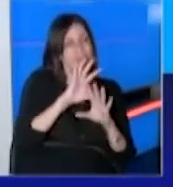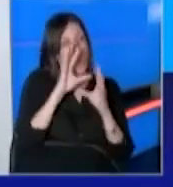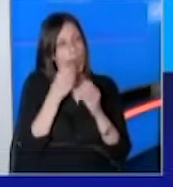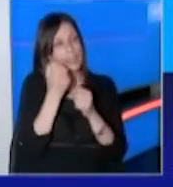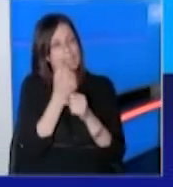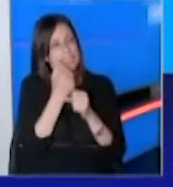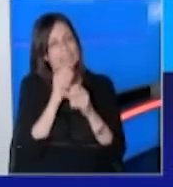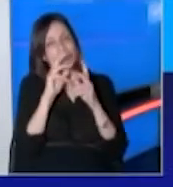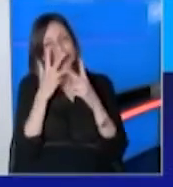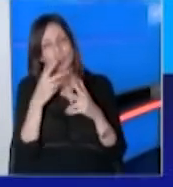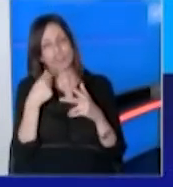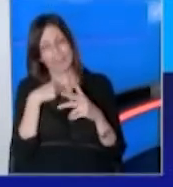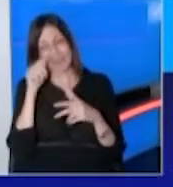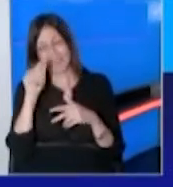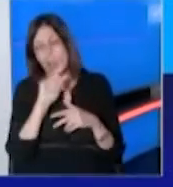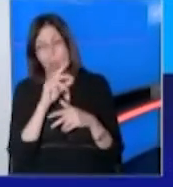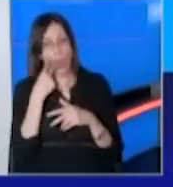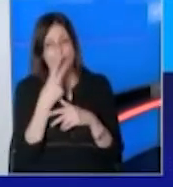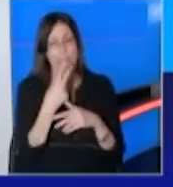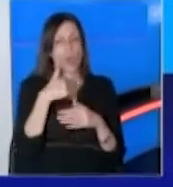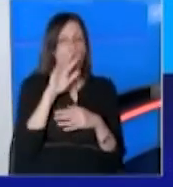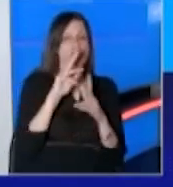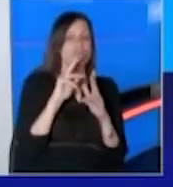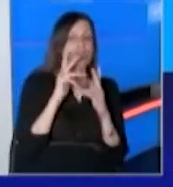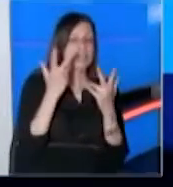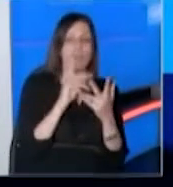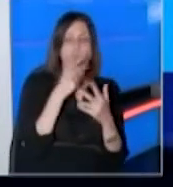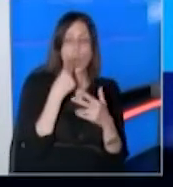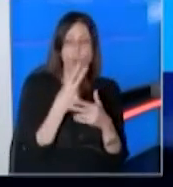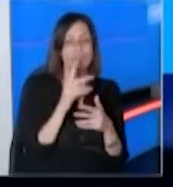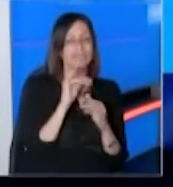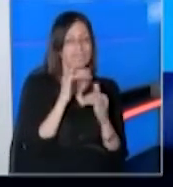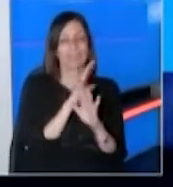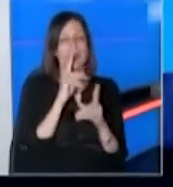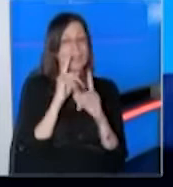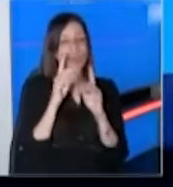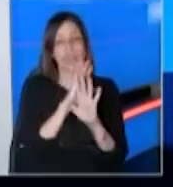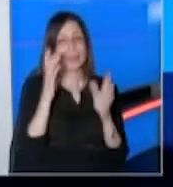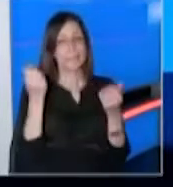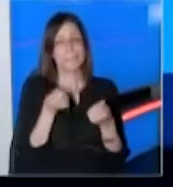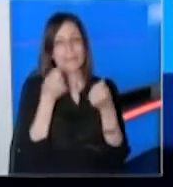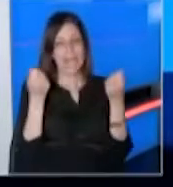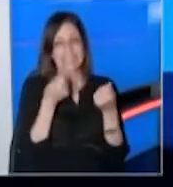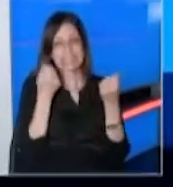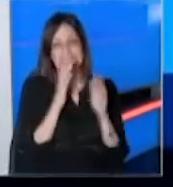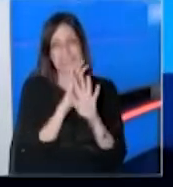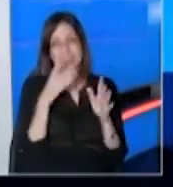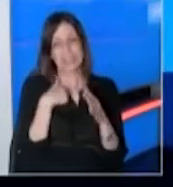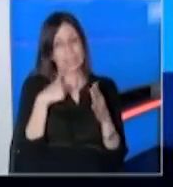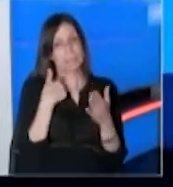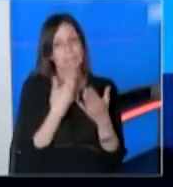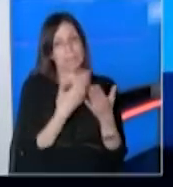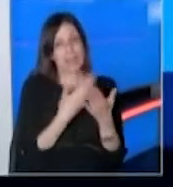נעשה בצורה שבה אני ואתה לא רואים אותה. רוב הציבור לא יודע אפילו לא מה. לא רואים, אין דיון, אין מכרז. אפשר, מי שרוצה, אני ממליץ